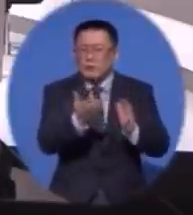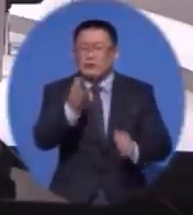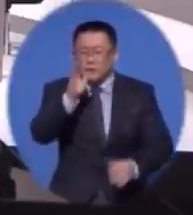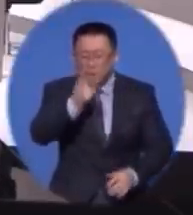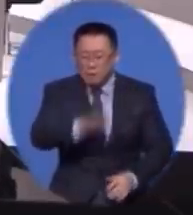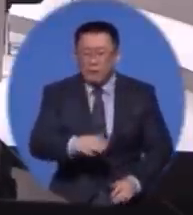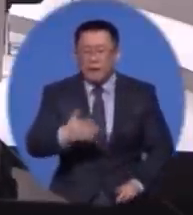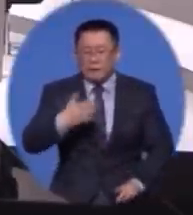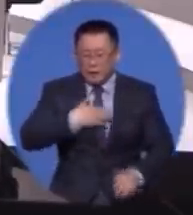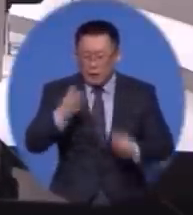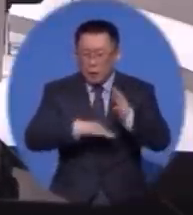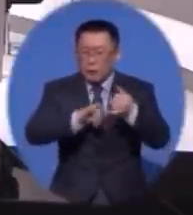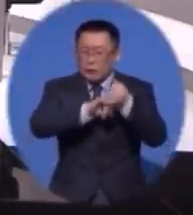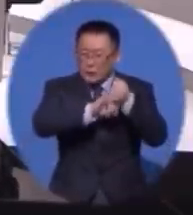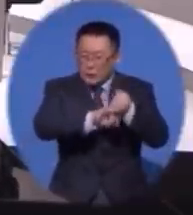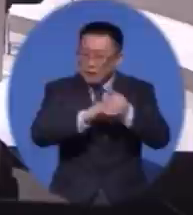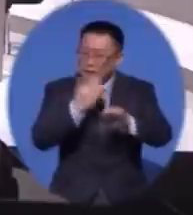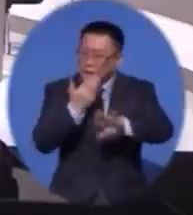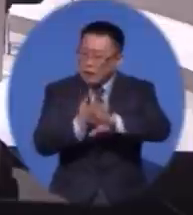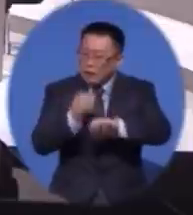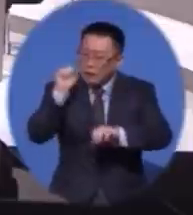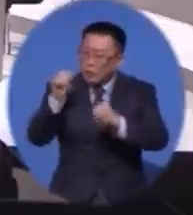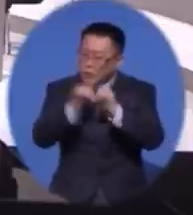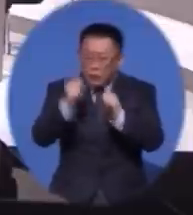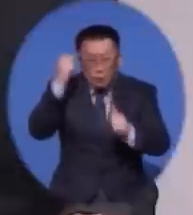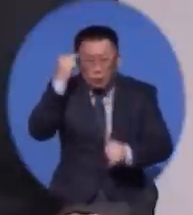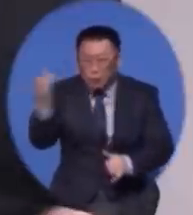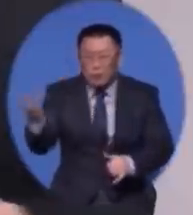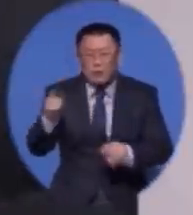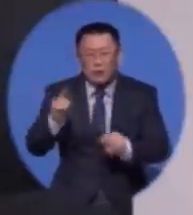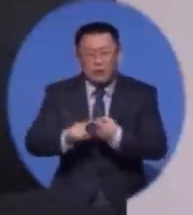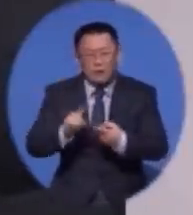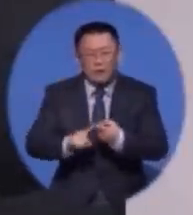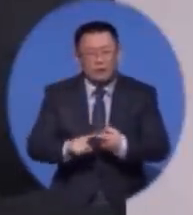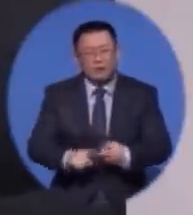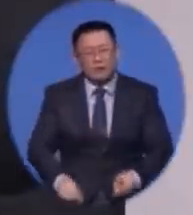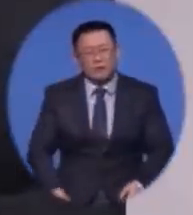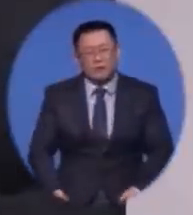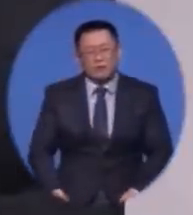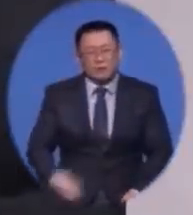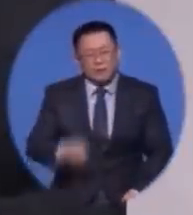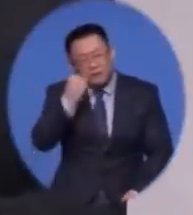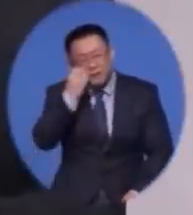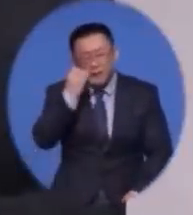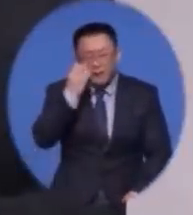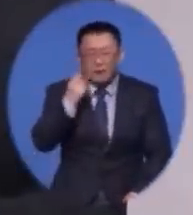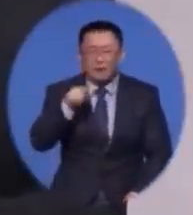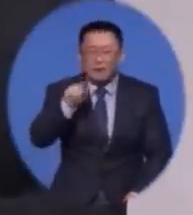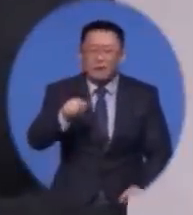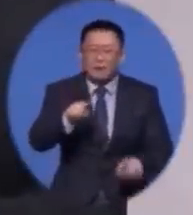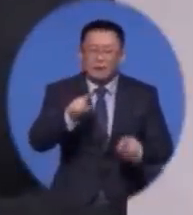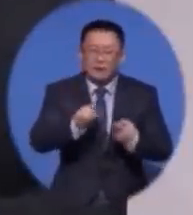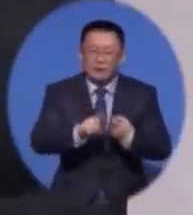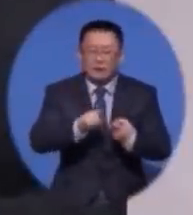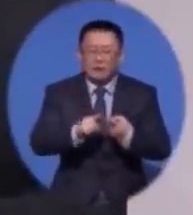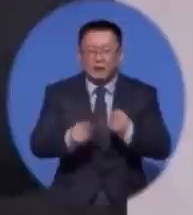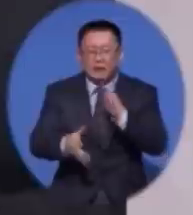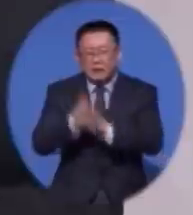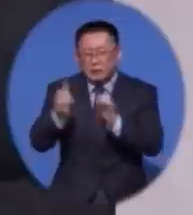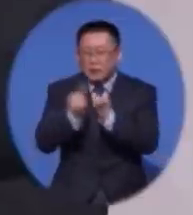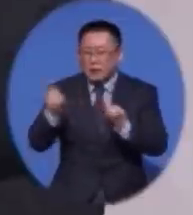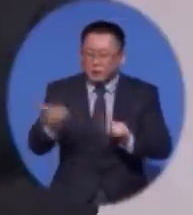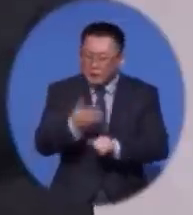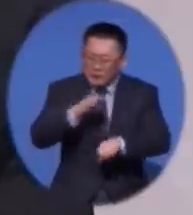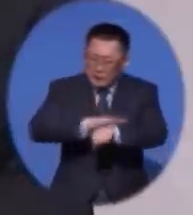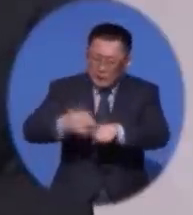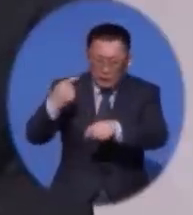내제 공약을 다른 후보에게 묻는다는 거는 너무나 좀 이상하고, 이런 거야말로 좀 시청자 여러분들께서 잘